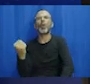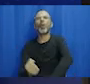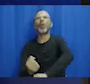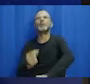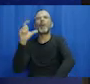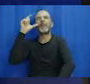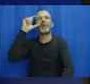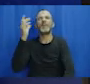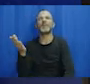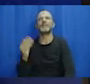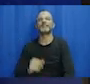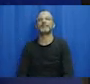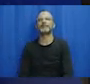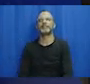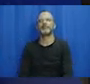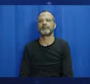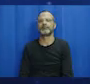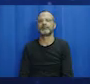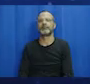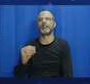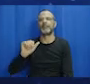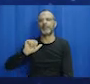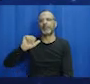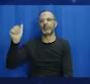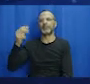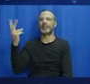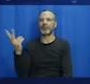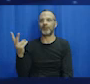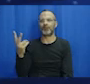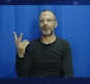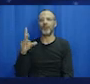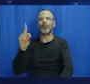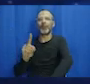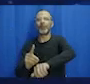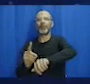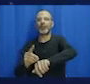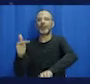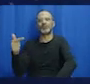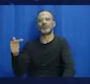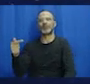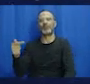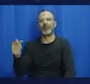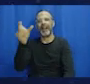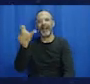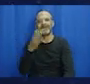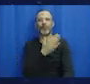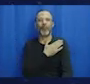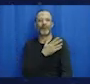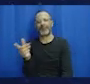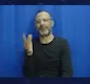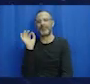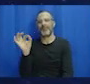غفير لتنفيذه؟ أولا طبعا دكتور جمال من الناس اللي بحبني كثير